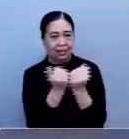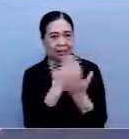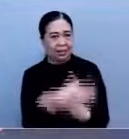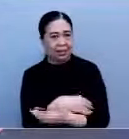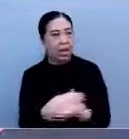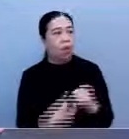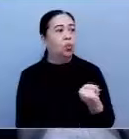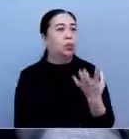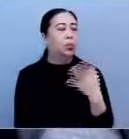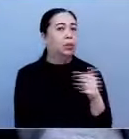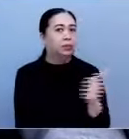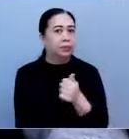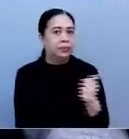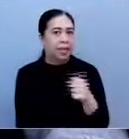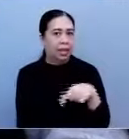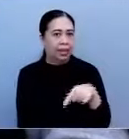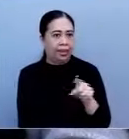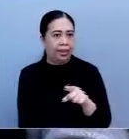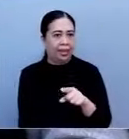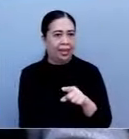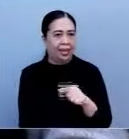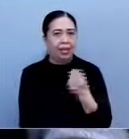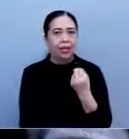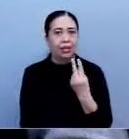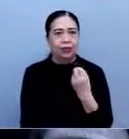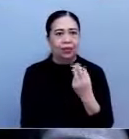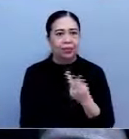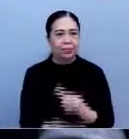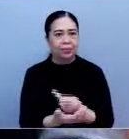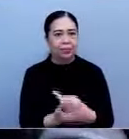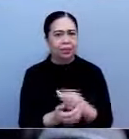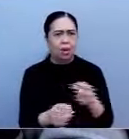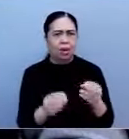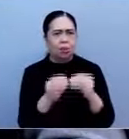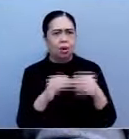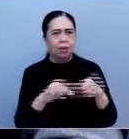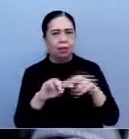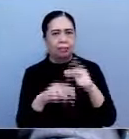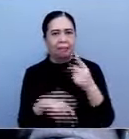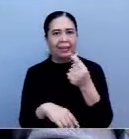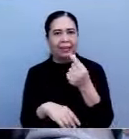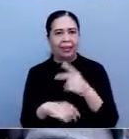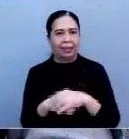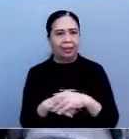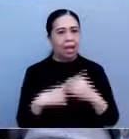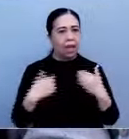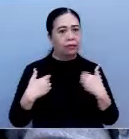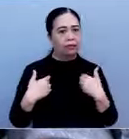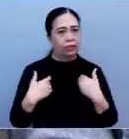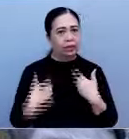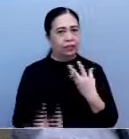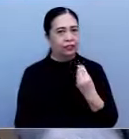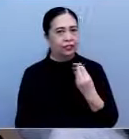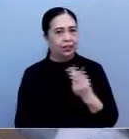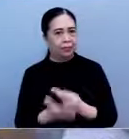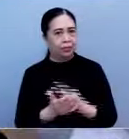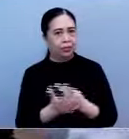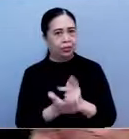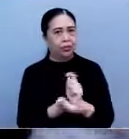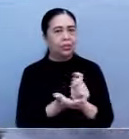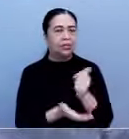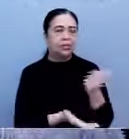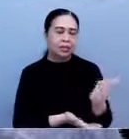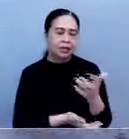po yung pamasahe? 12 pesos po. Hindi, mahalan mo. 20. 20. Mayroon akong 50 pesos. Treat yourself